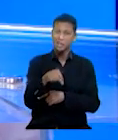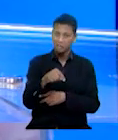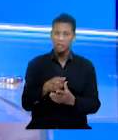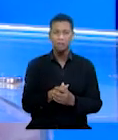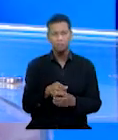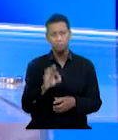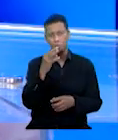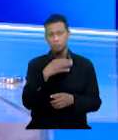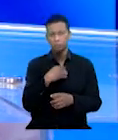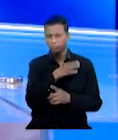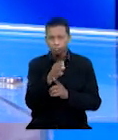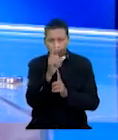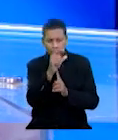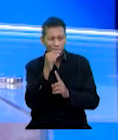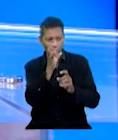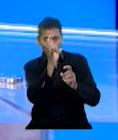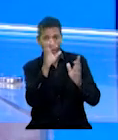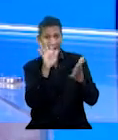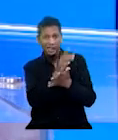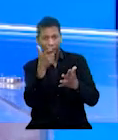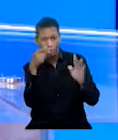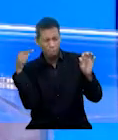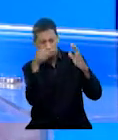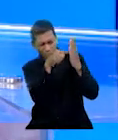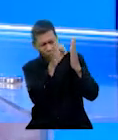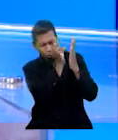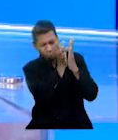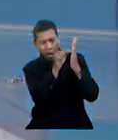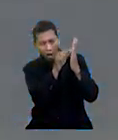melakukan penyelidikan juga menemukan lubang bekas tembusan peluru.